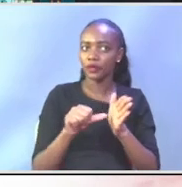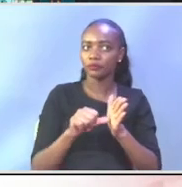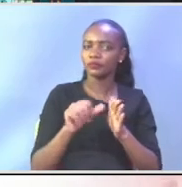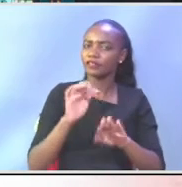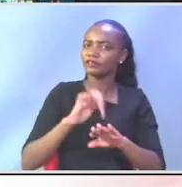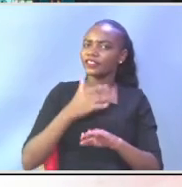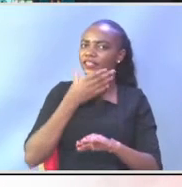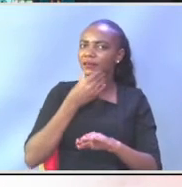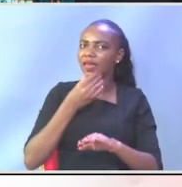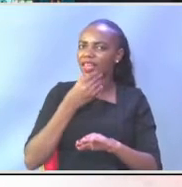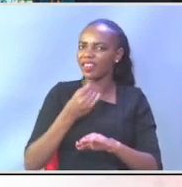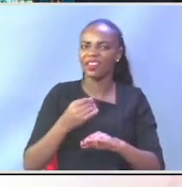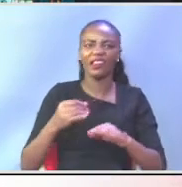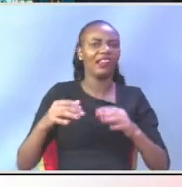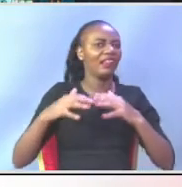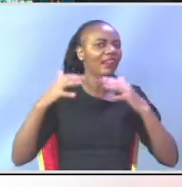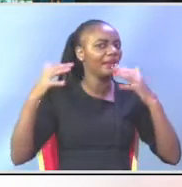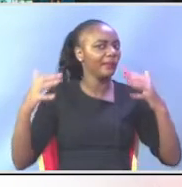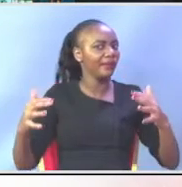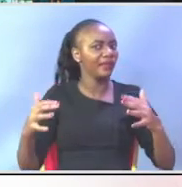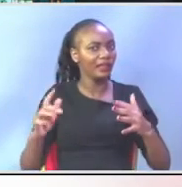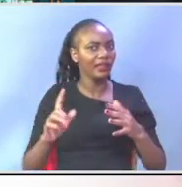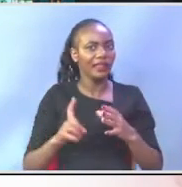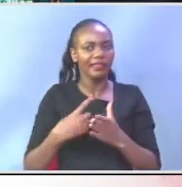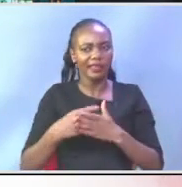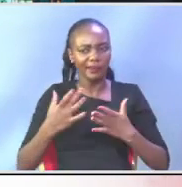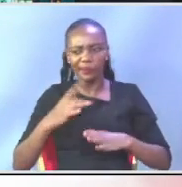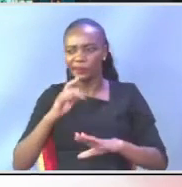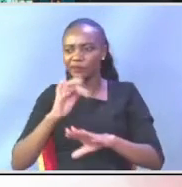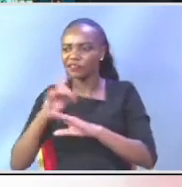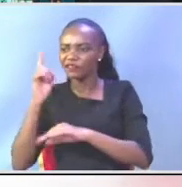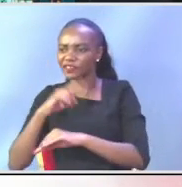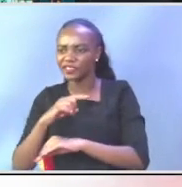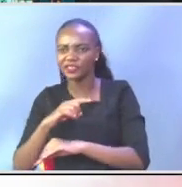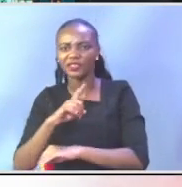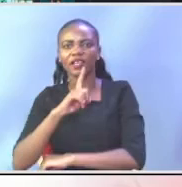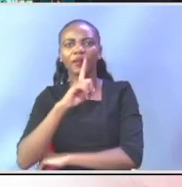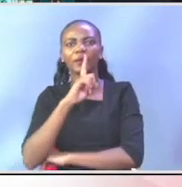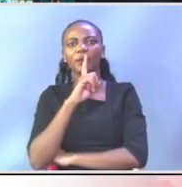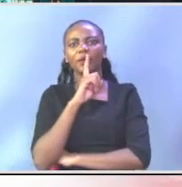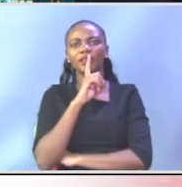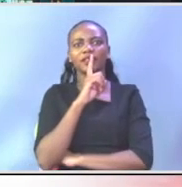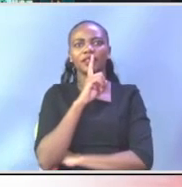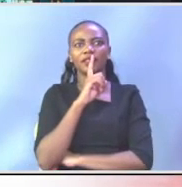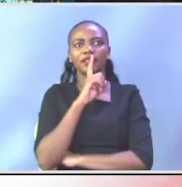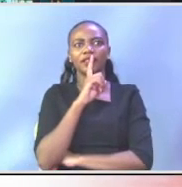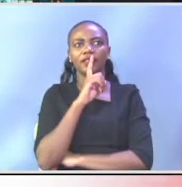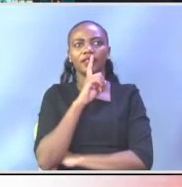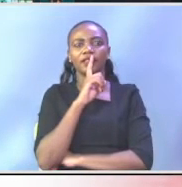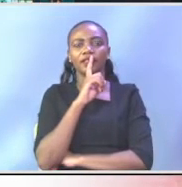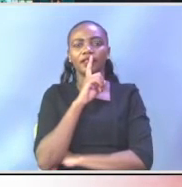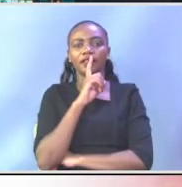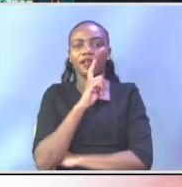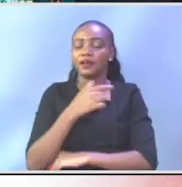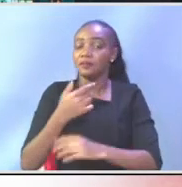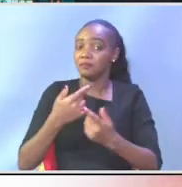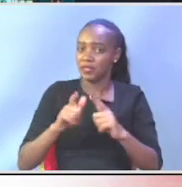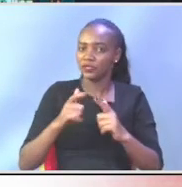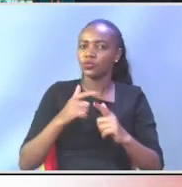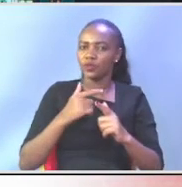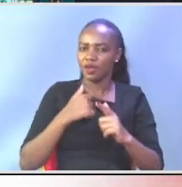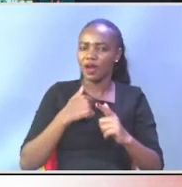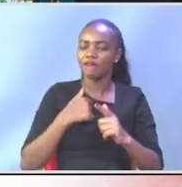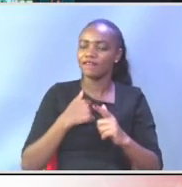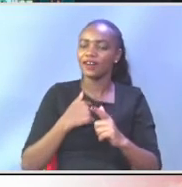kiri humu nchini, huku baadhi ya waathiriwa wakisalia kimya kimya. Lakini hatua ya madaktari katika hospitali ya Gakan kumfanyia upasuaji